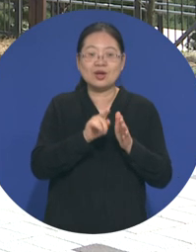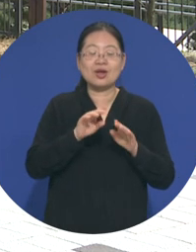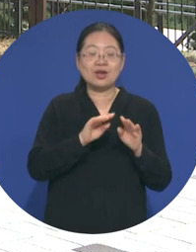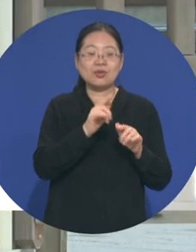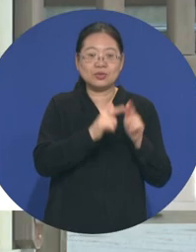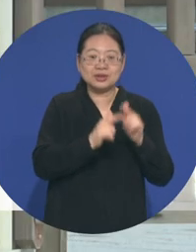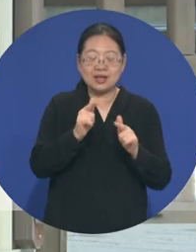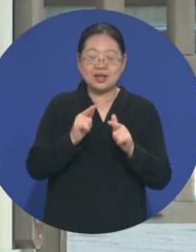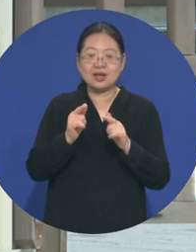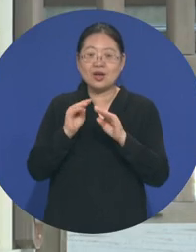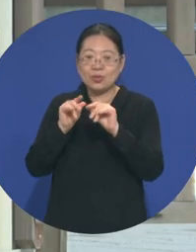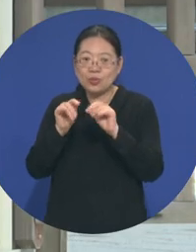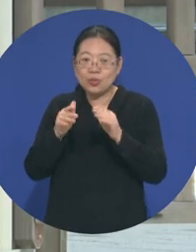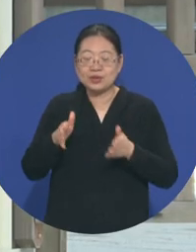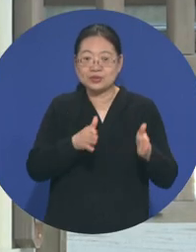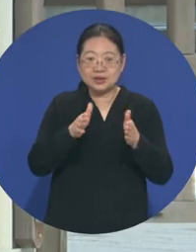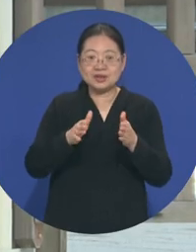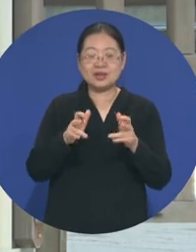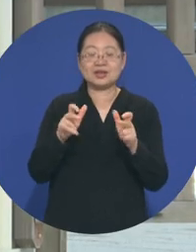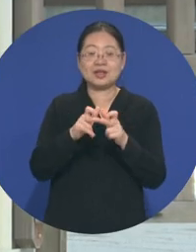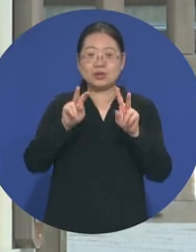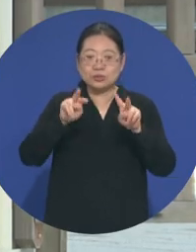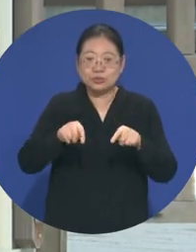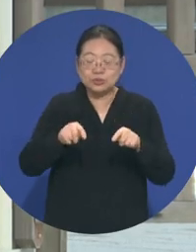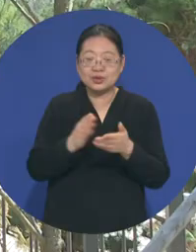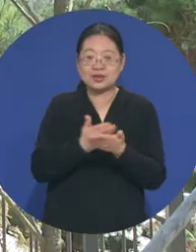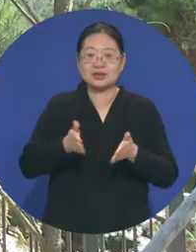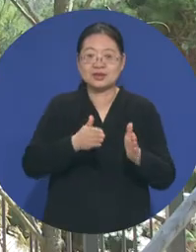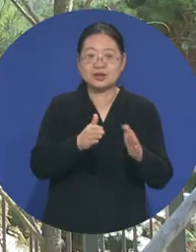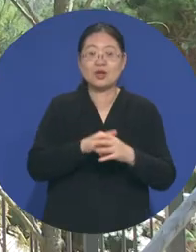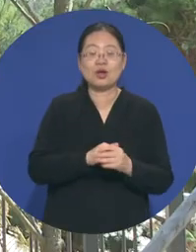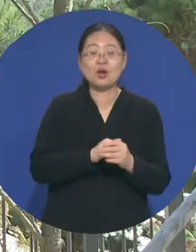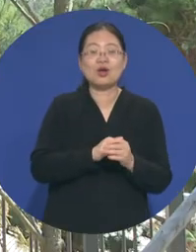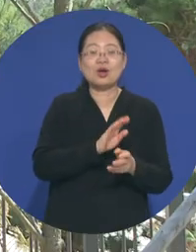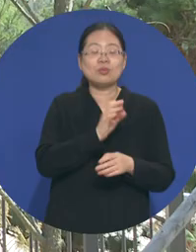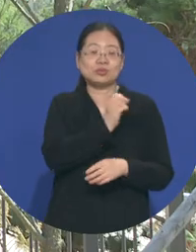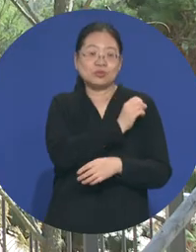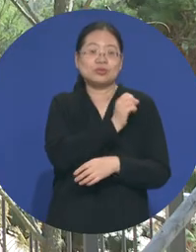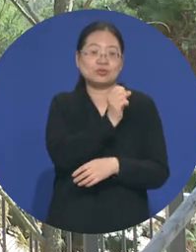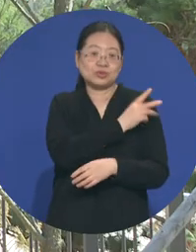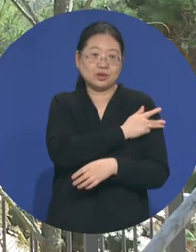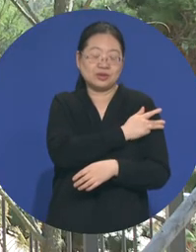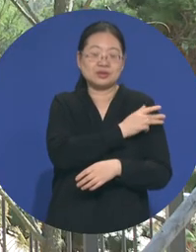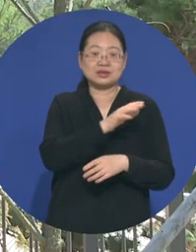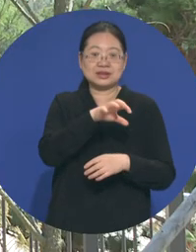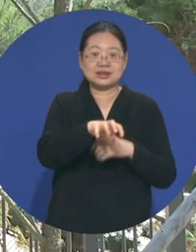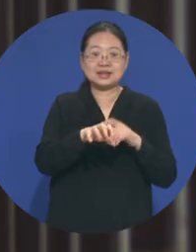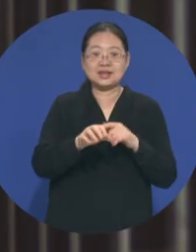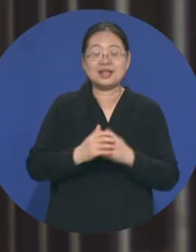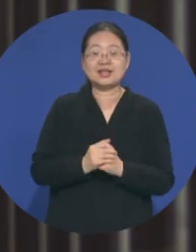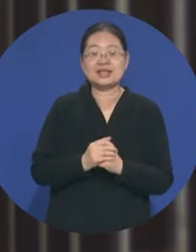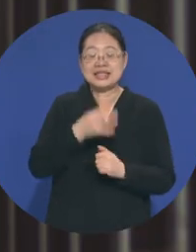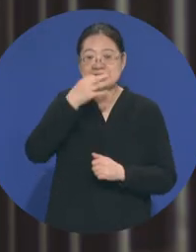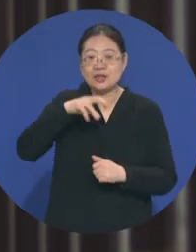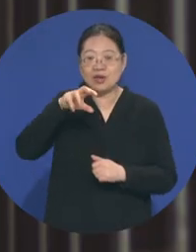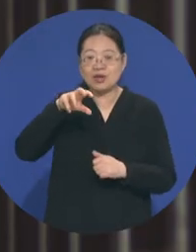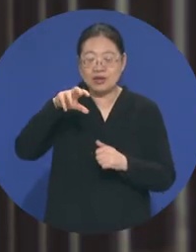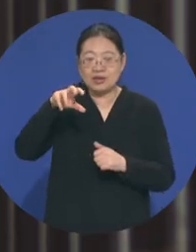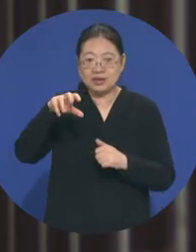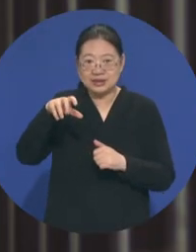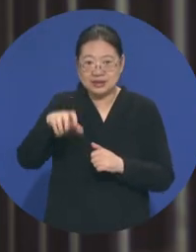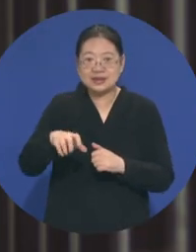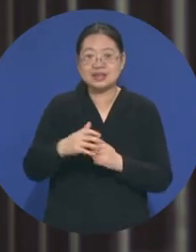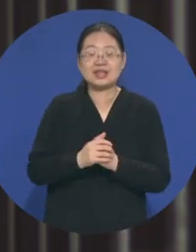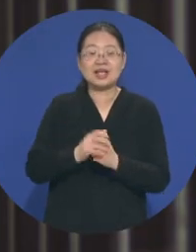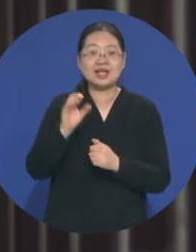목재 데크와 황토 포장 등의 숲길을 만드는 무장의 나눔길 부천시 오정구 고강동 이천시 창전동 양주시